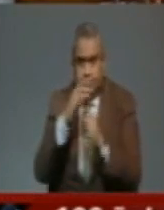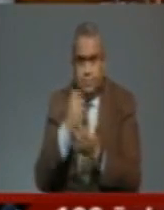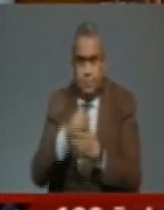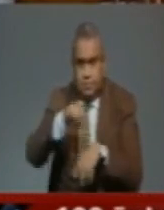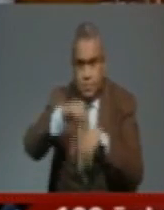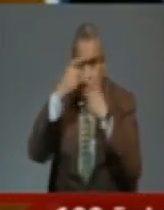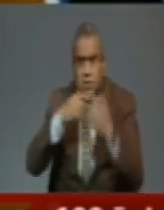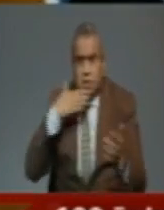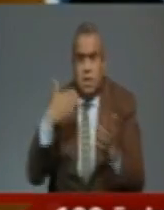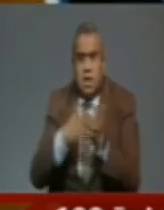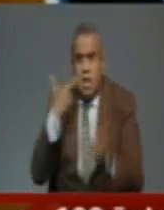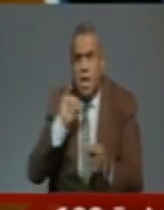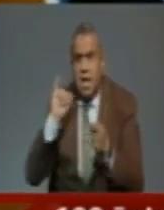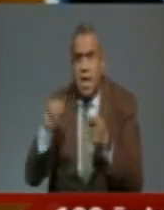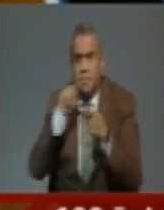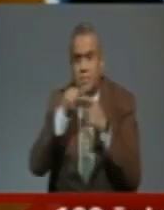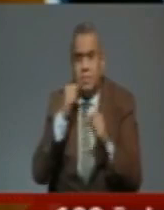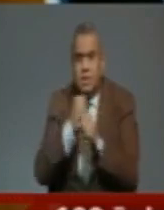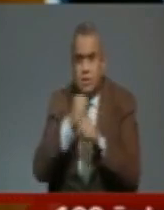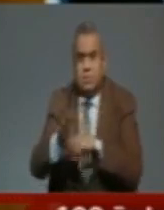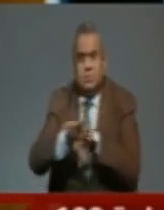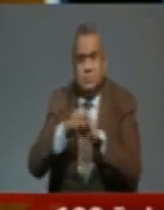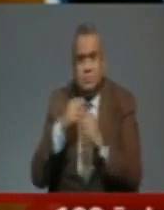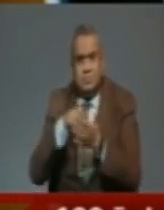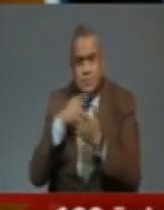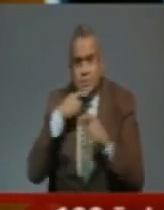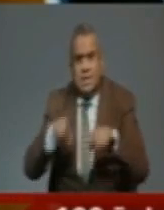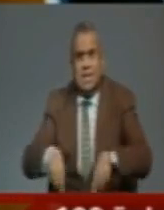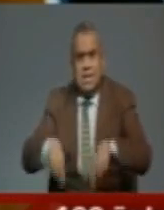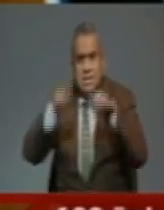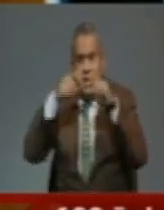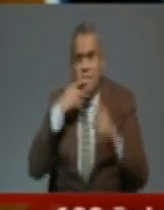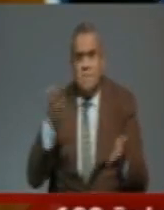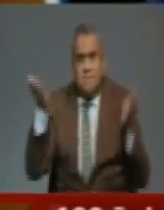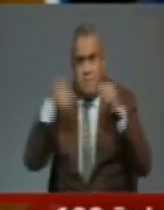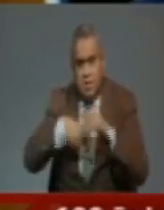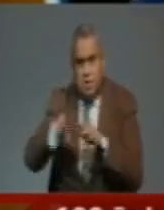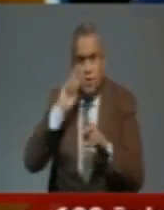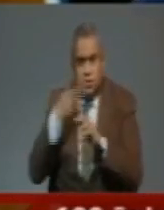الى 50% من طاقه تشغيلها هيبقى في اوناش زي ونش الساحه اللي سيادتك هتشوفه النهارده على